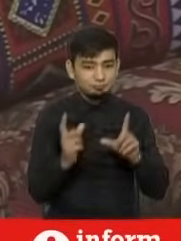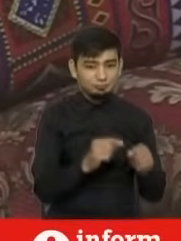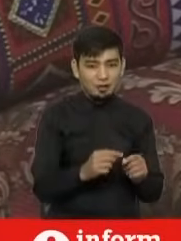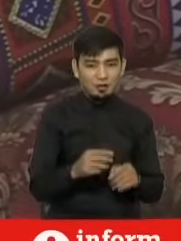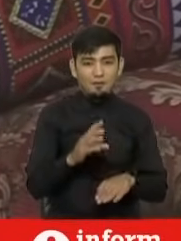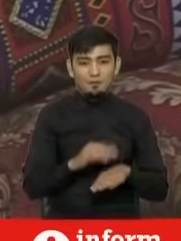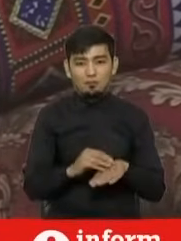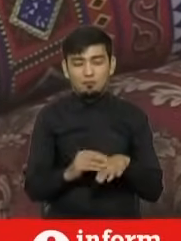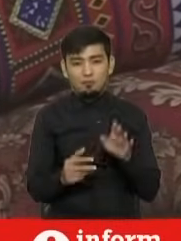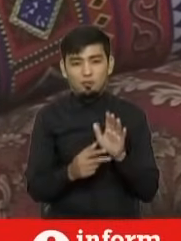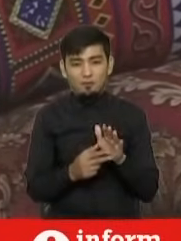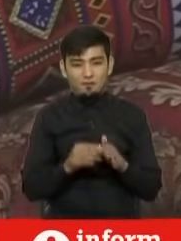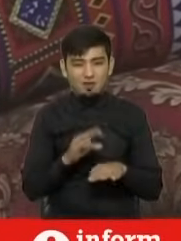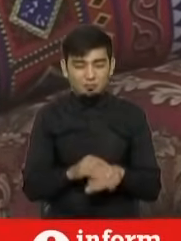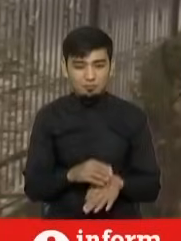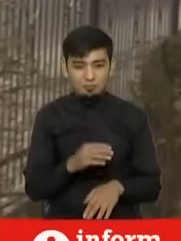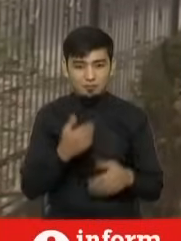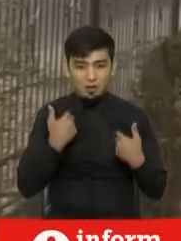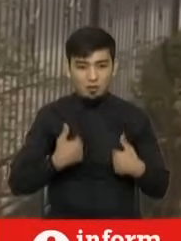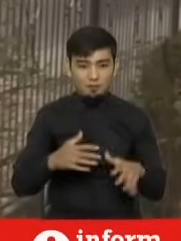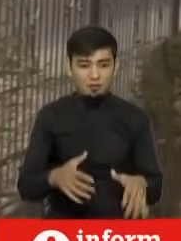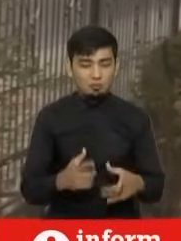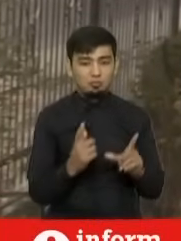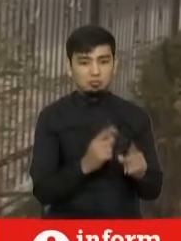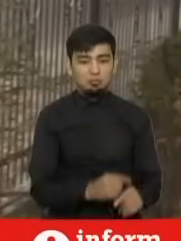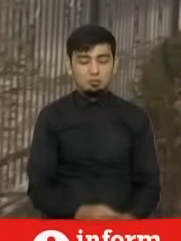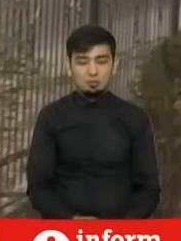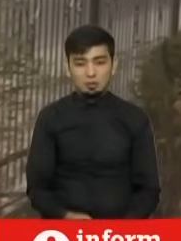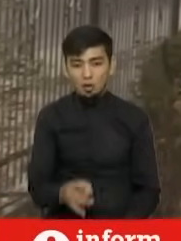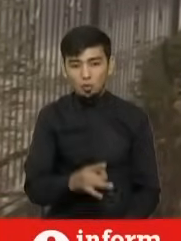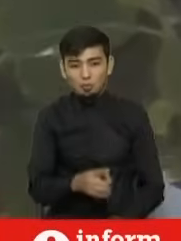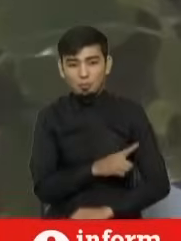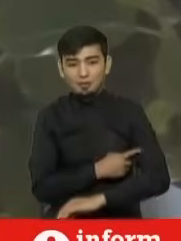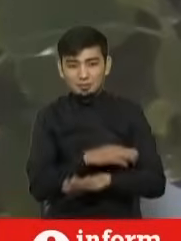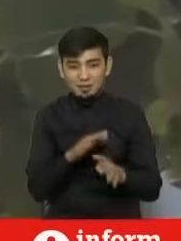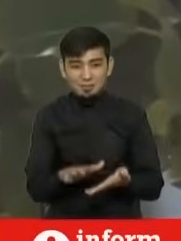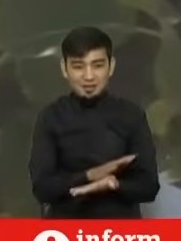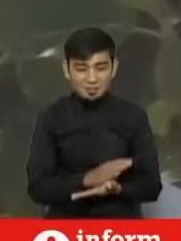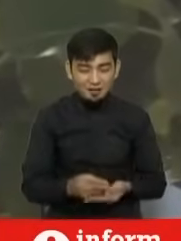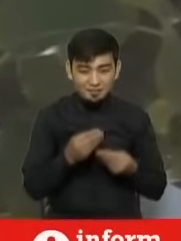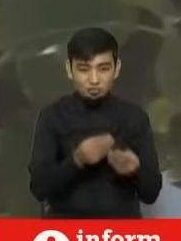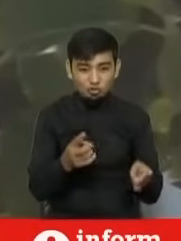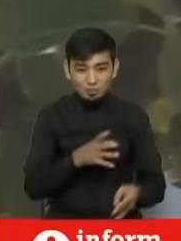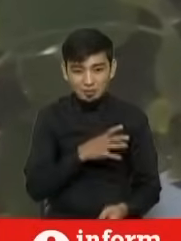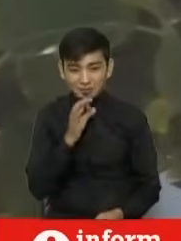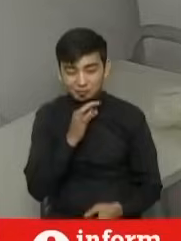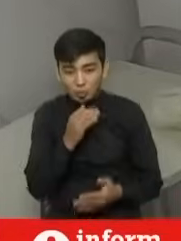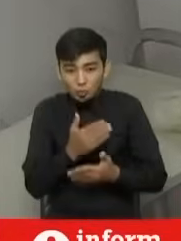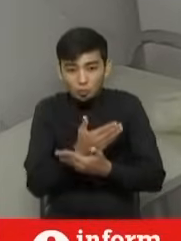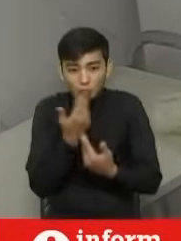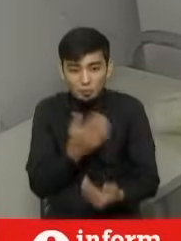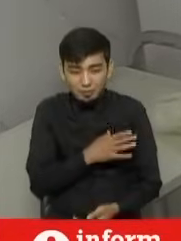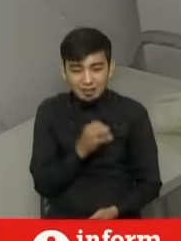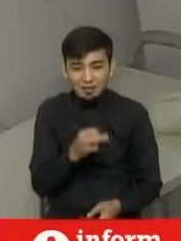кешкі 8-де қызымның денесін алып қайттым ғой мен. Аудандық орталық ауруханада тегін берілуі тиіс препараттар табылмаған соң